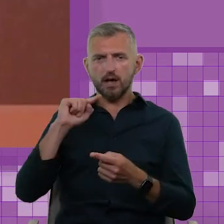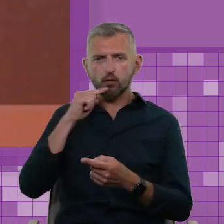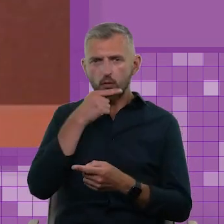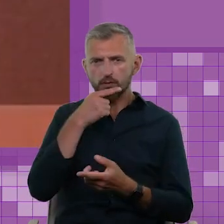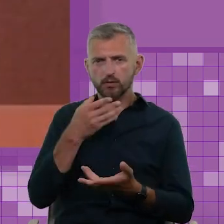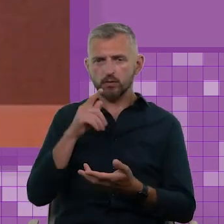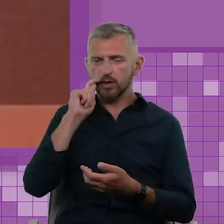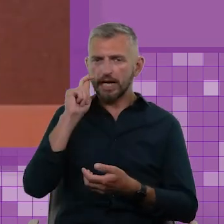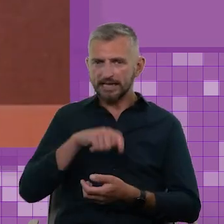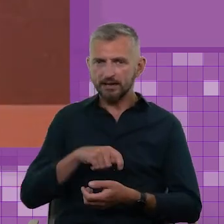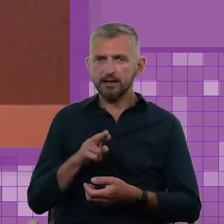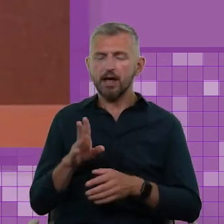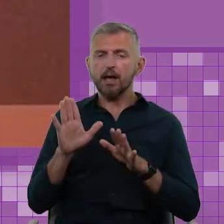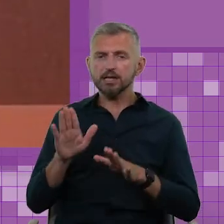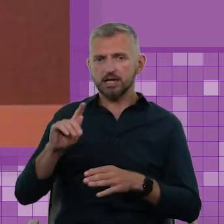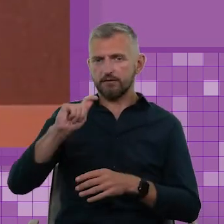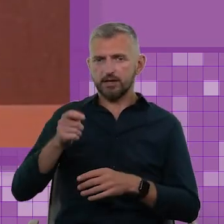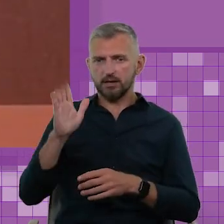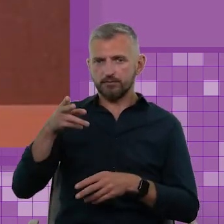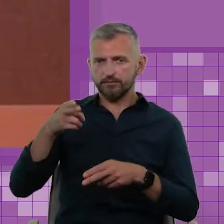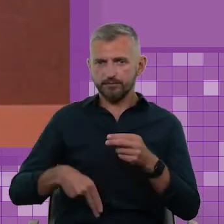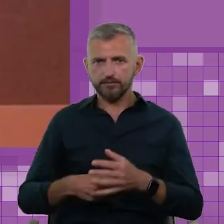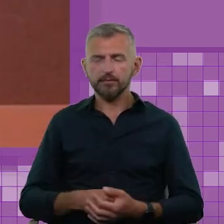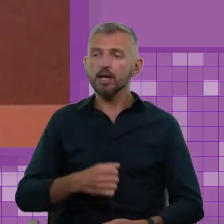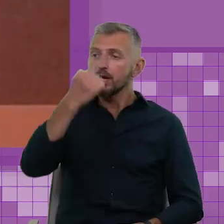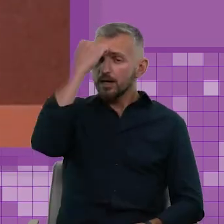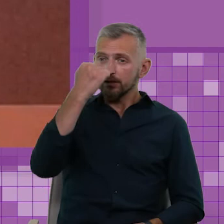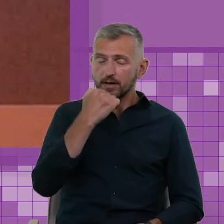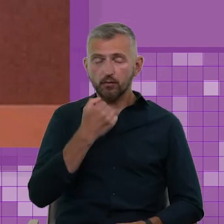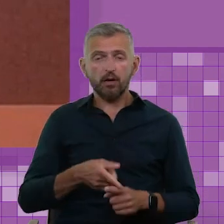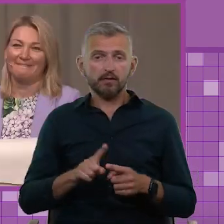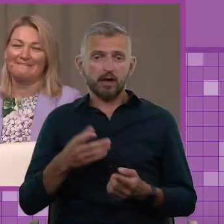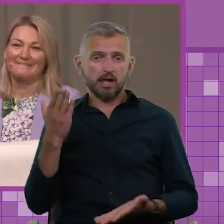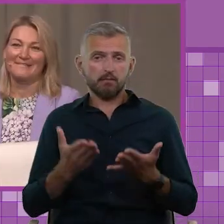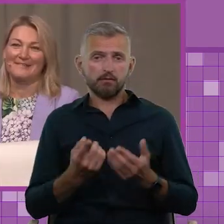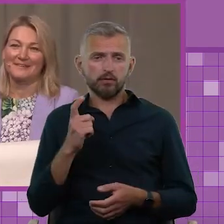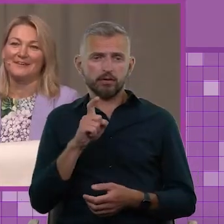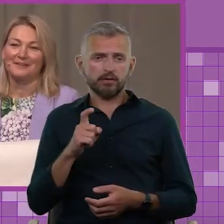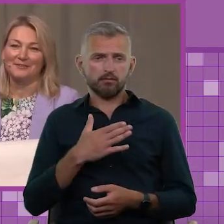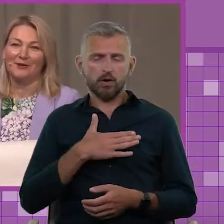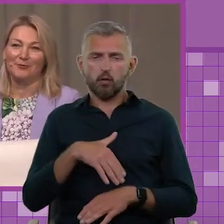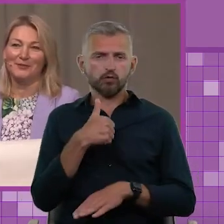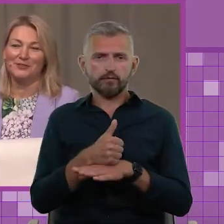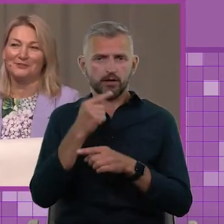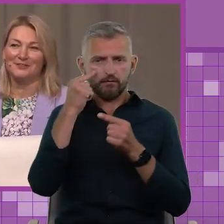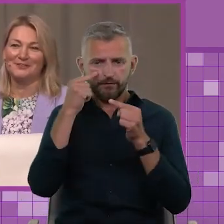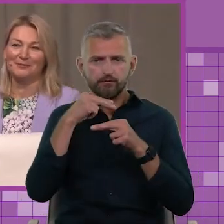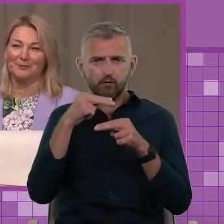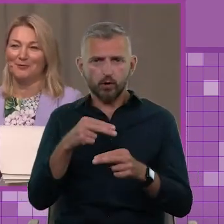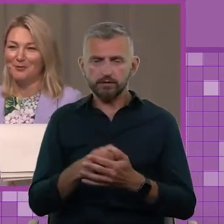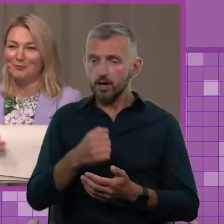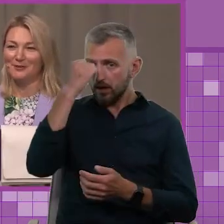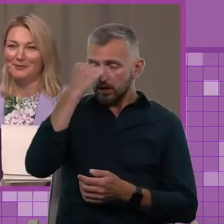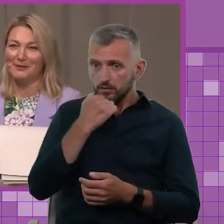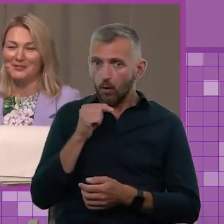економіку України, як тільки війна закінчиться. Дякую. Це, напевно, зараз один із моїх основних фокусів. Дякую. Бачите,